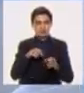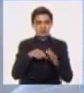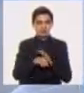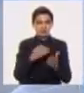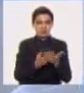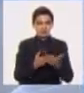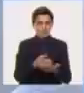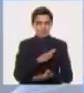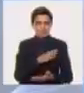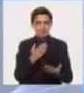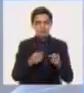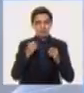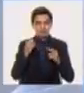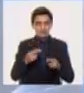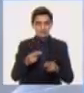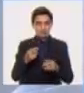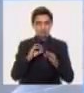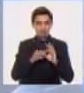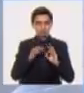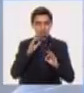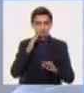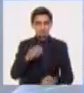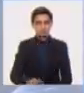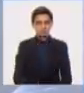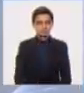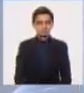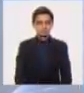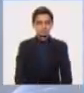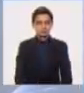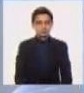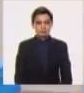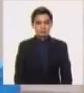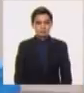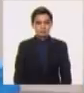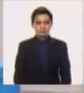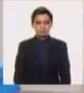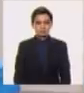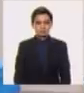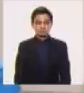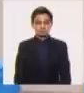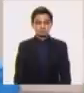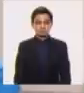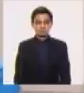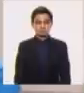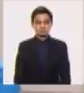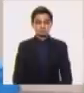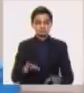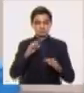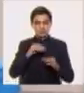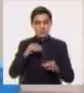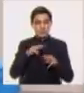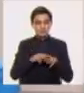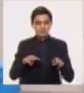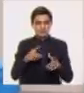ескерту жасалды ма? Бақнұр Әлібай саралап көрген еді. Ақпарат және қоғамдық даму